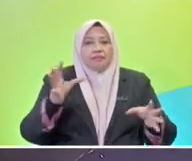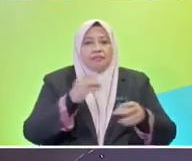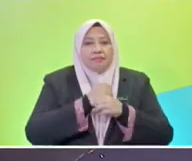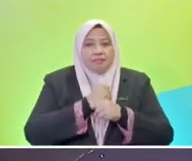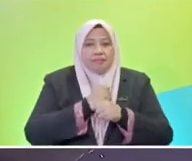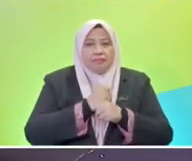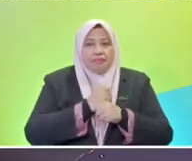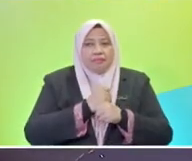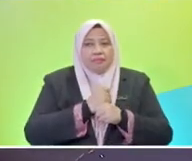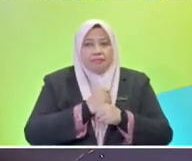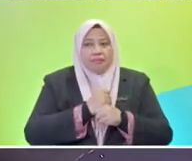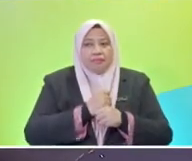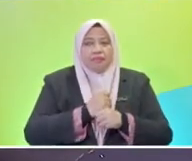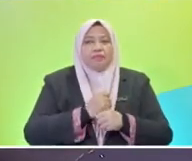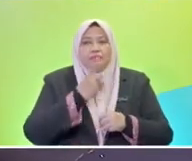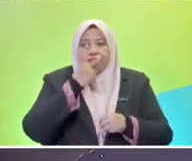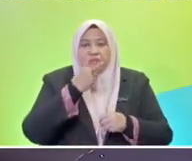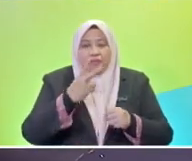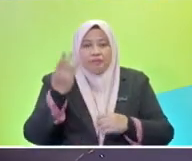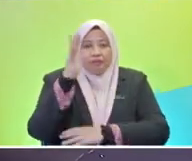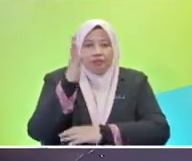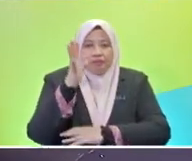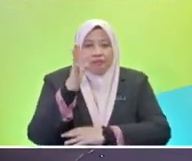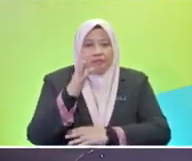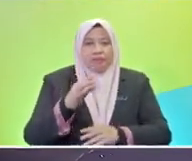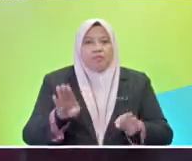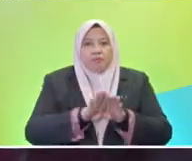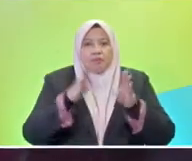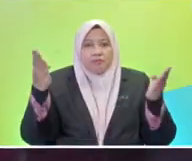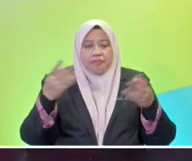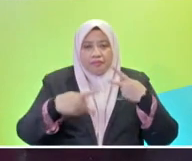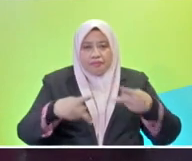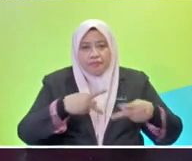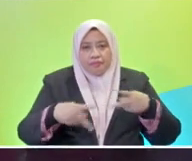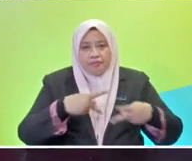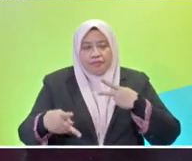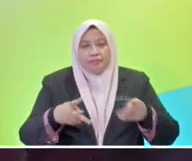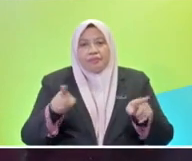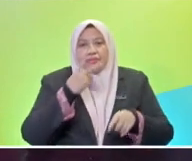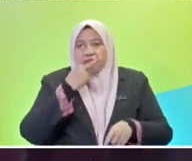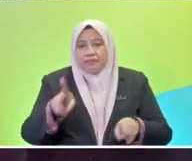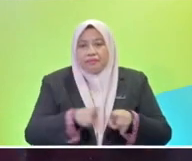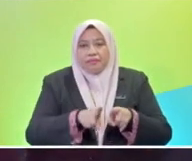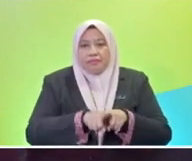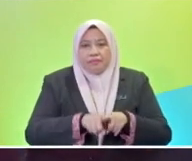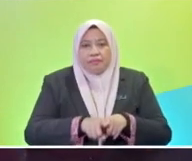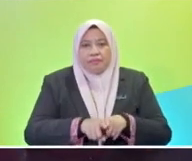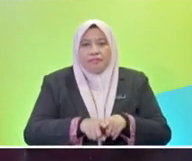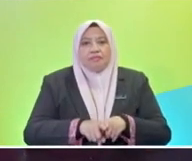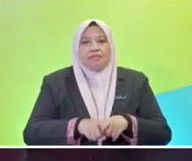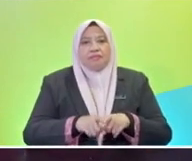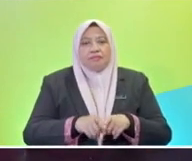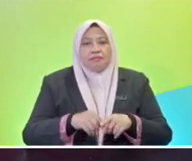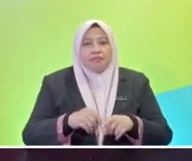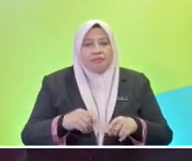dapat. Tapi pokoknya cuba buka, Akmal. Buka mana? Buka. Buka ikatan tu kita tengok sama-sama. Boleh ke, cikgu? Dia subur ke tak subur